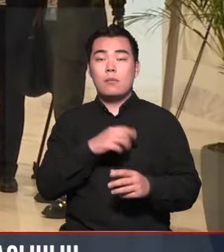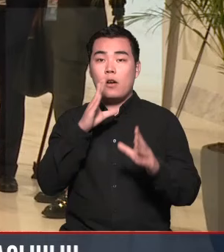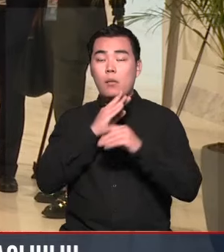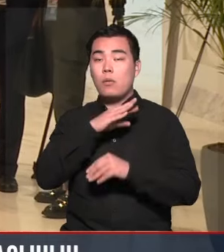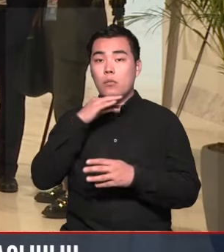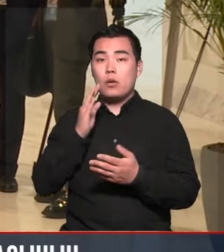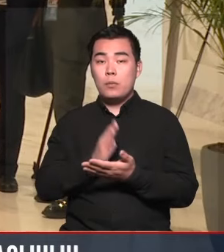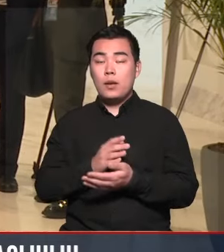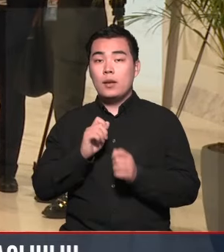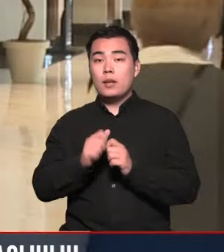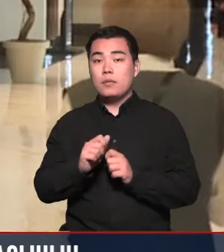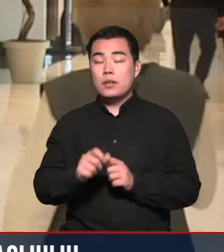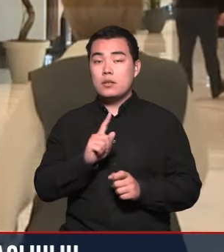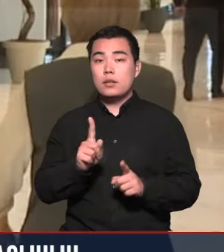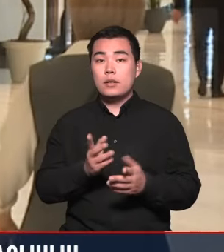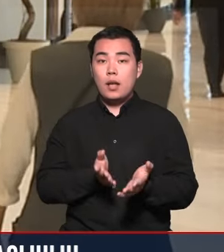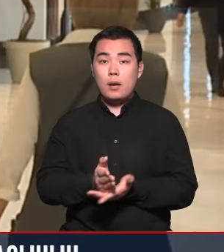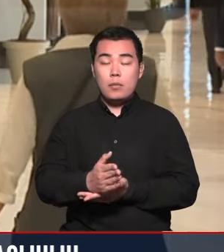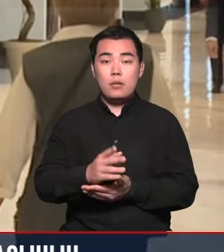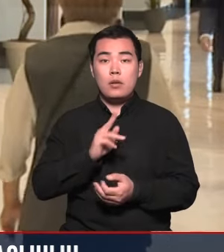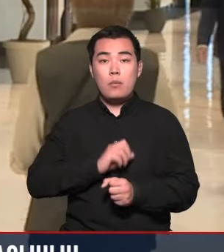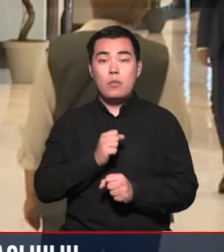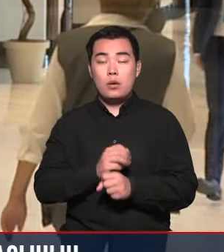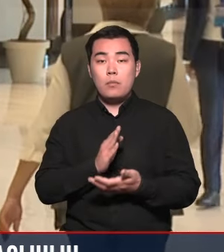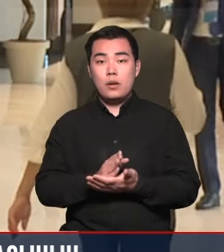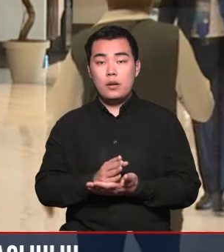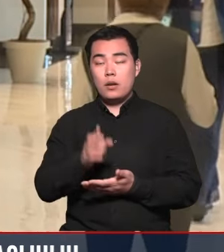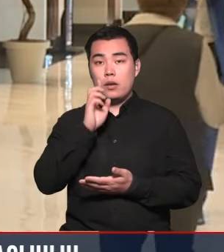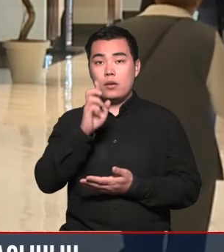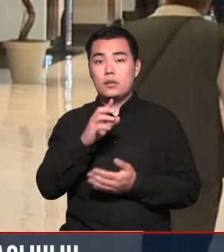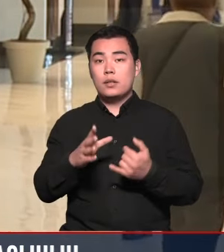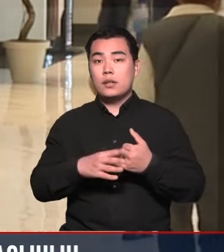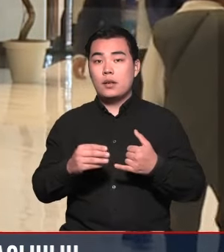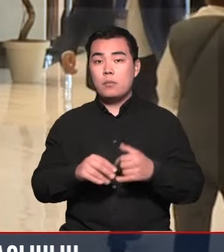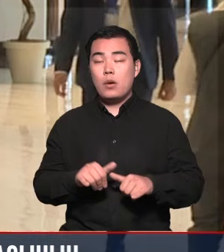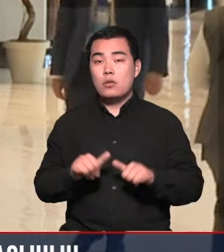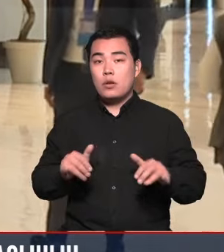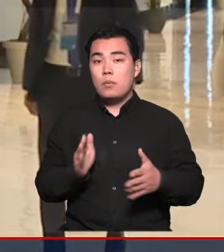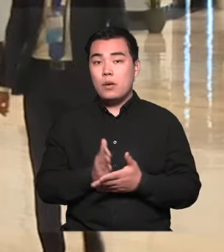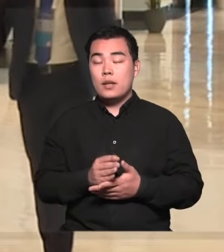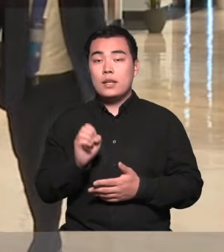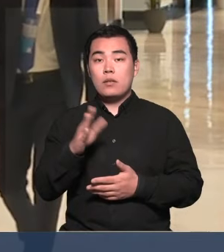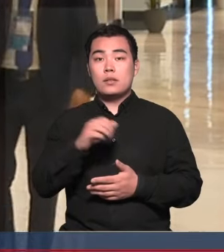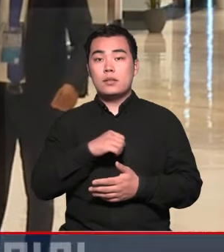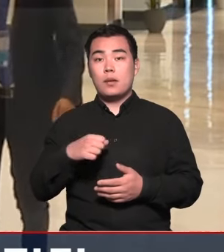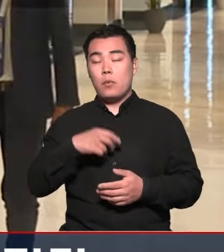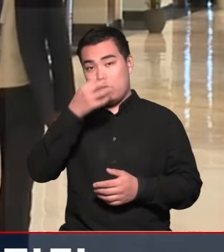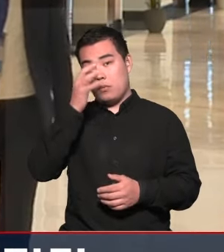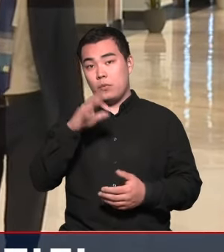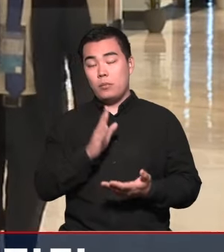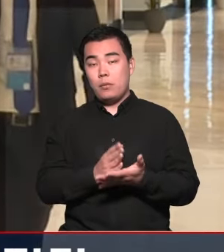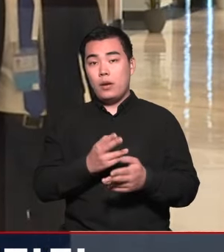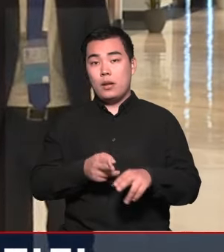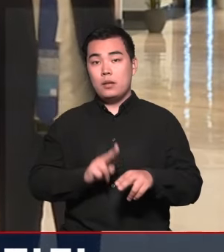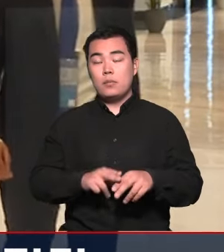көп. Инвестиция сауда саласының әлеуеті мол. Өйткені құрамындағы елдердің аумағы ауқымда. Бізде еуразиялық экономикалық одақ тәжірибесі бар.